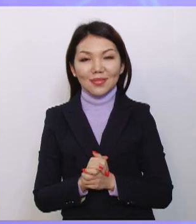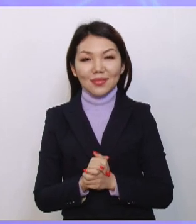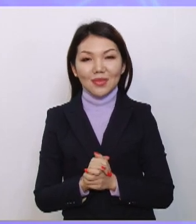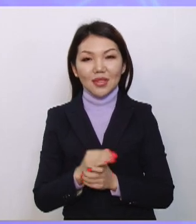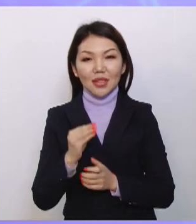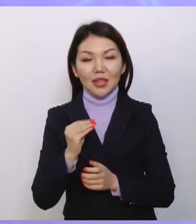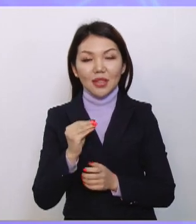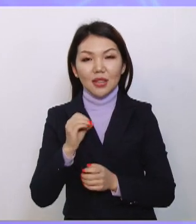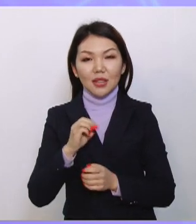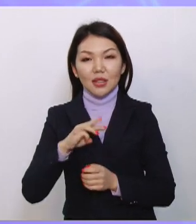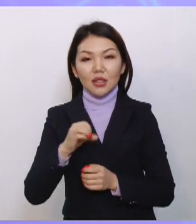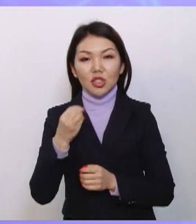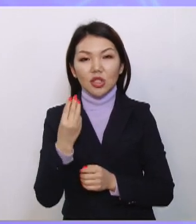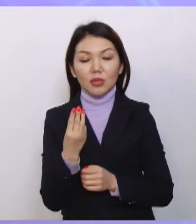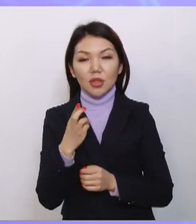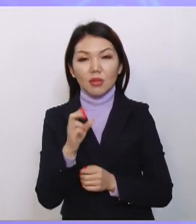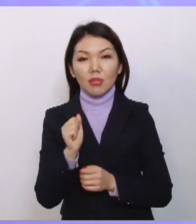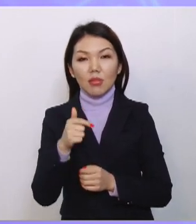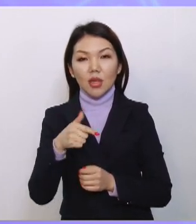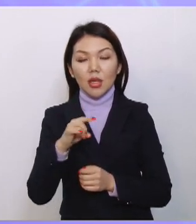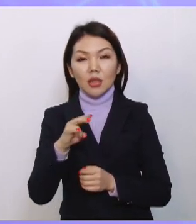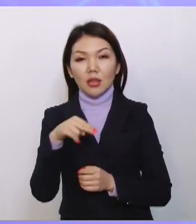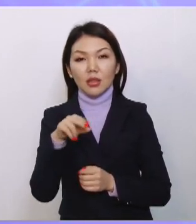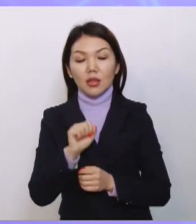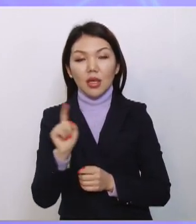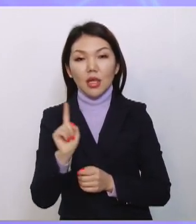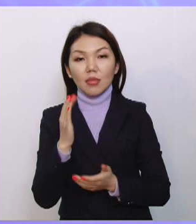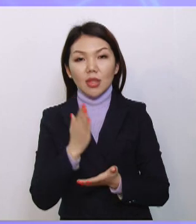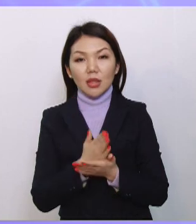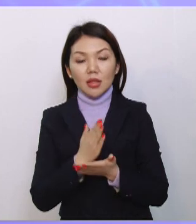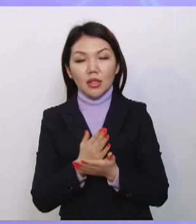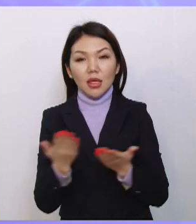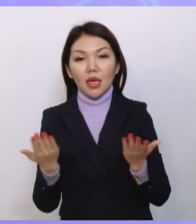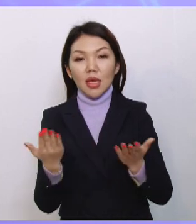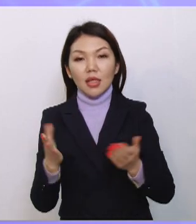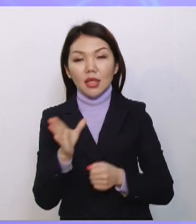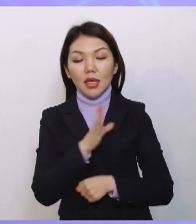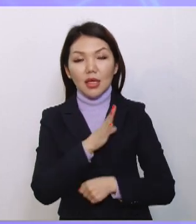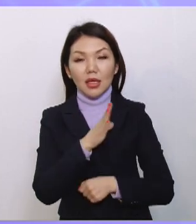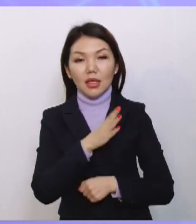Жемиш багында эмнелер бар? Алар кандай экенин билдиңер?